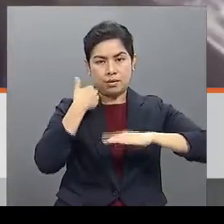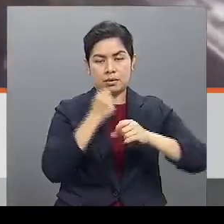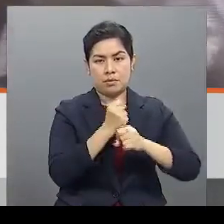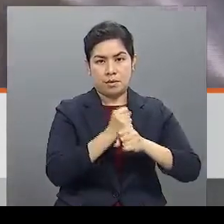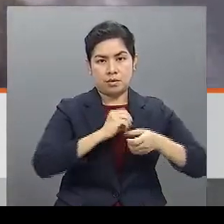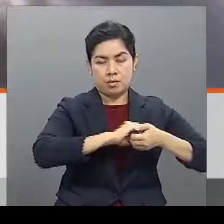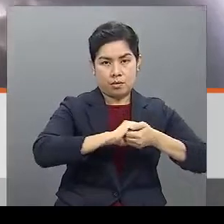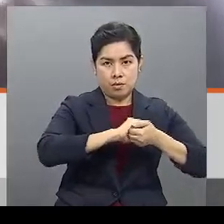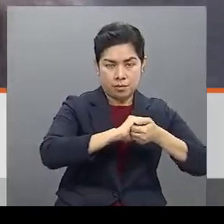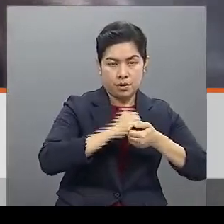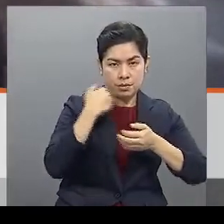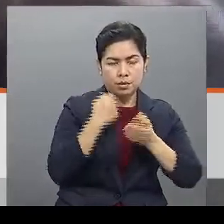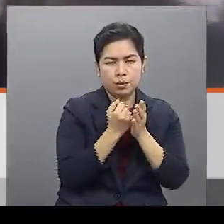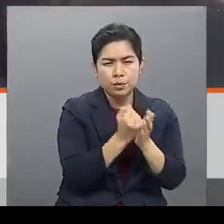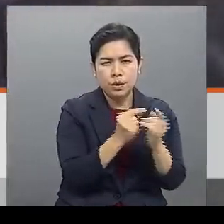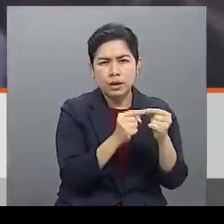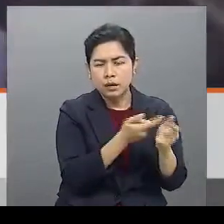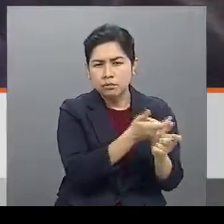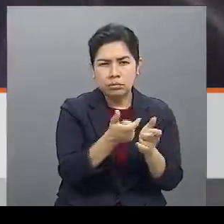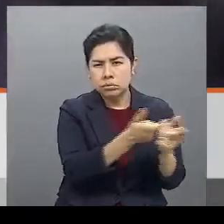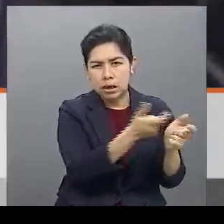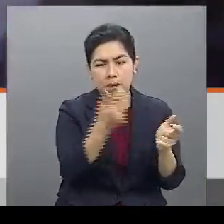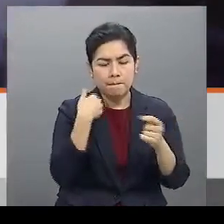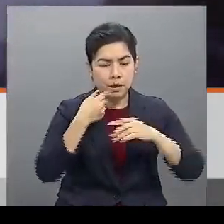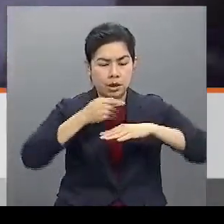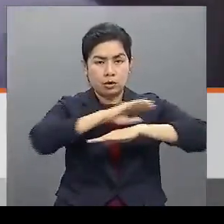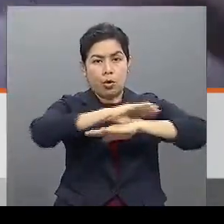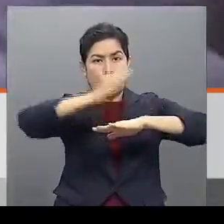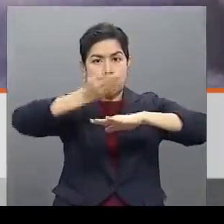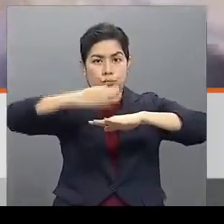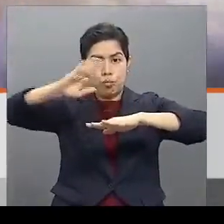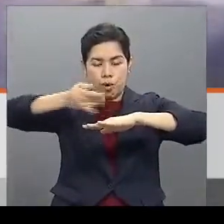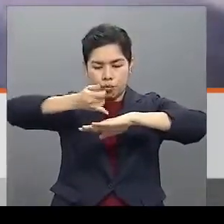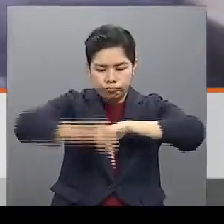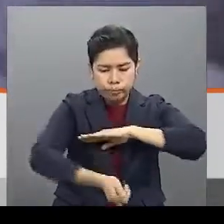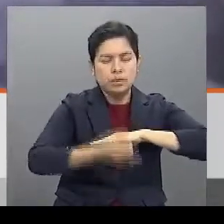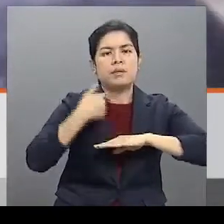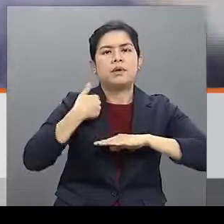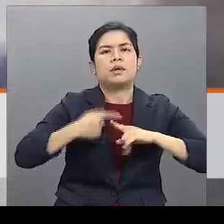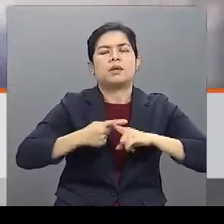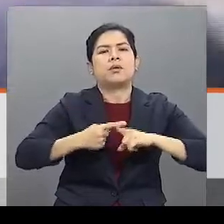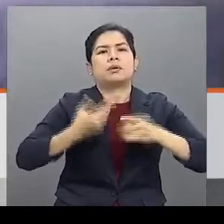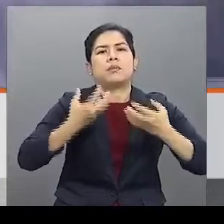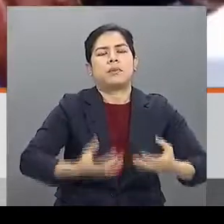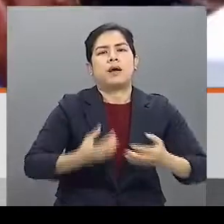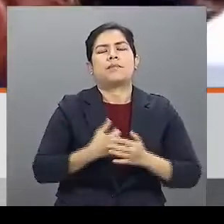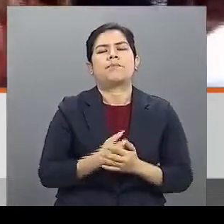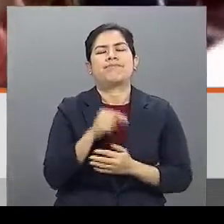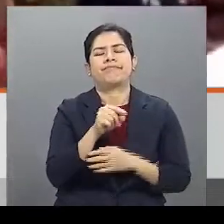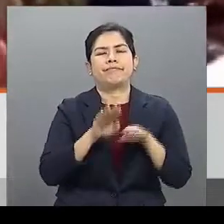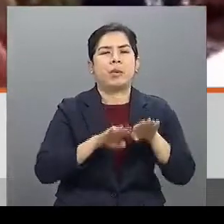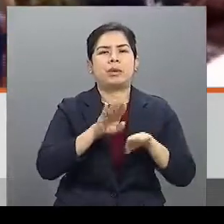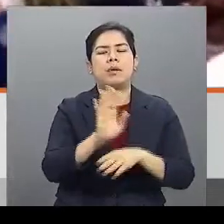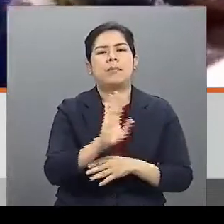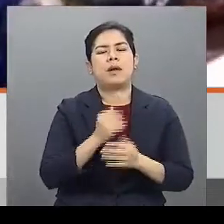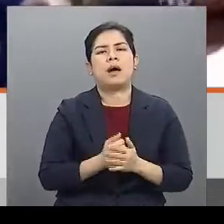ดับไฟนะคะได้ลื่นตกเขาบาดเจ็บตรงกล้ามเนื้อขาอย่างรุนแรงค่ะไม่สามารถเดินต่อได้นะคะเพื่อนๆจึงได้ช่วย